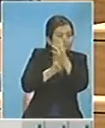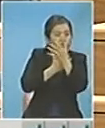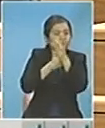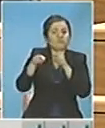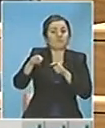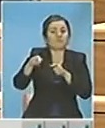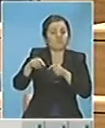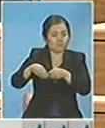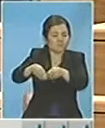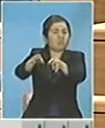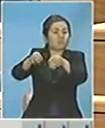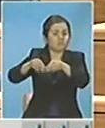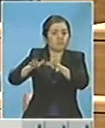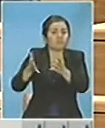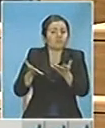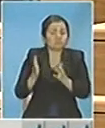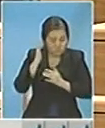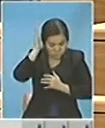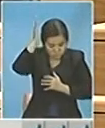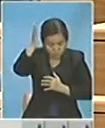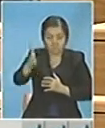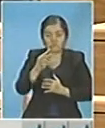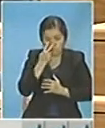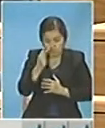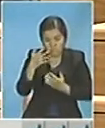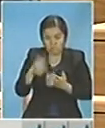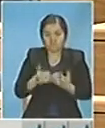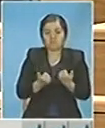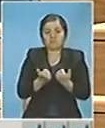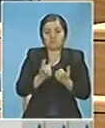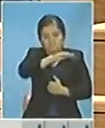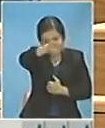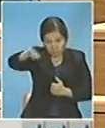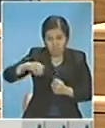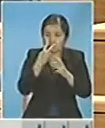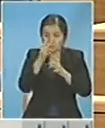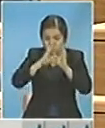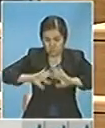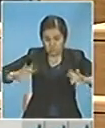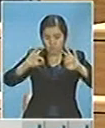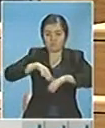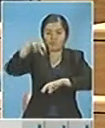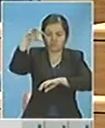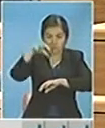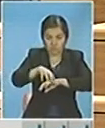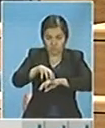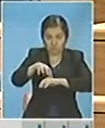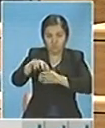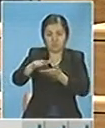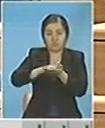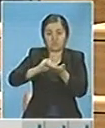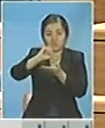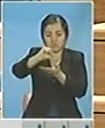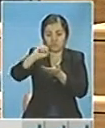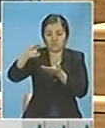วลายาวนานเพราะนั้นต่อไปนี้ที่ผมเห็นว่าสภาแห่งนี้ควรจะให้ความสำคัญแก่สถานราชบัณฑิต